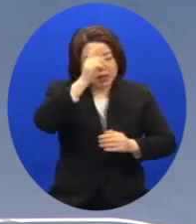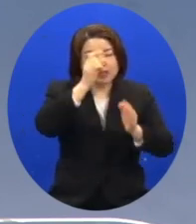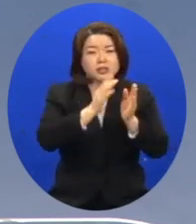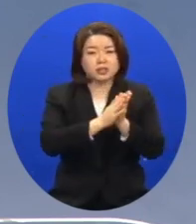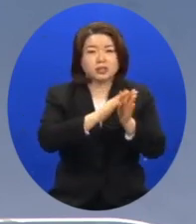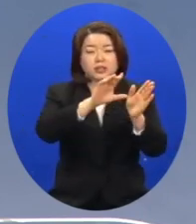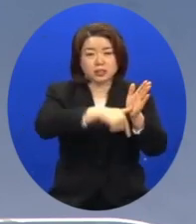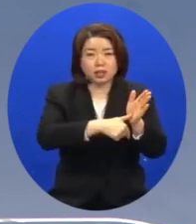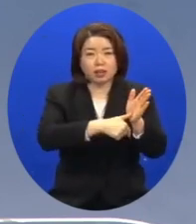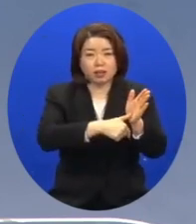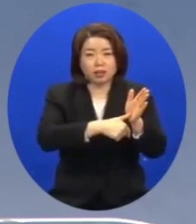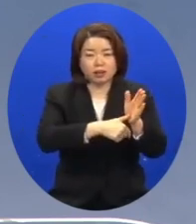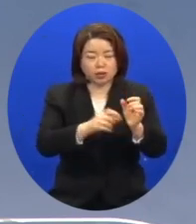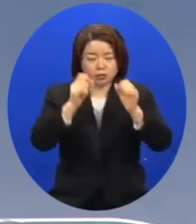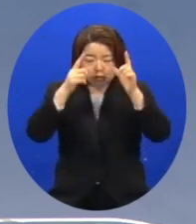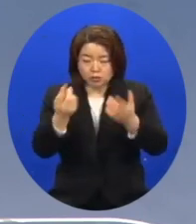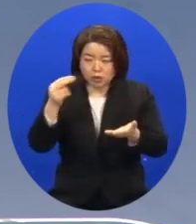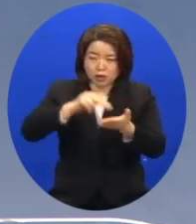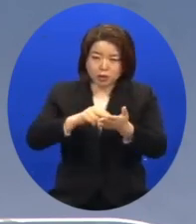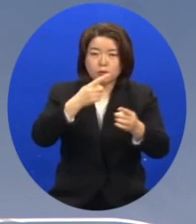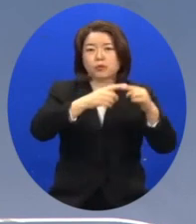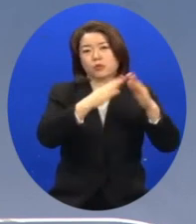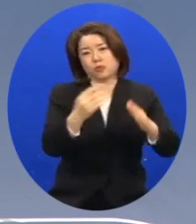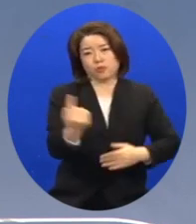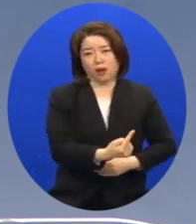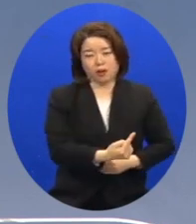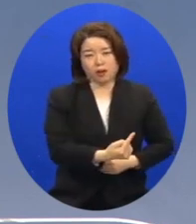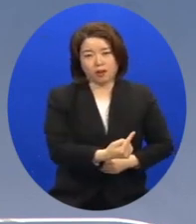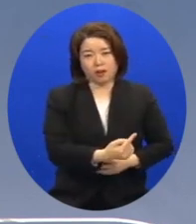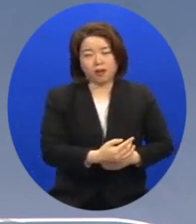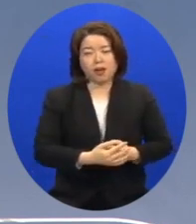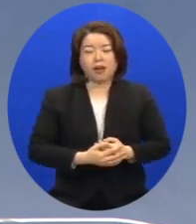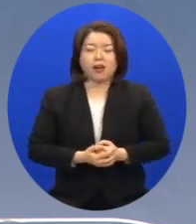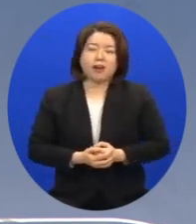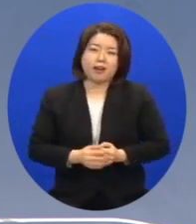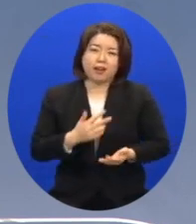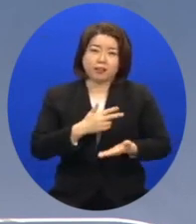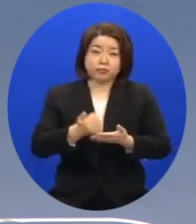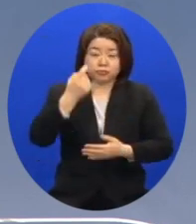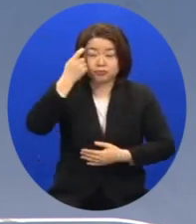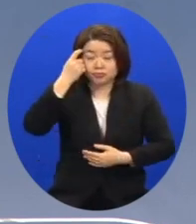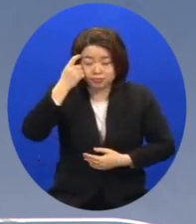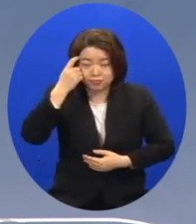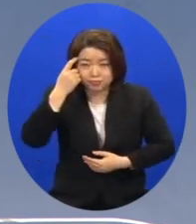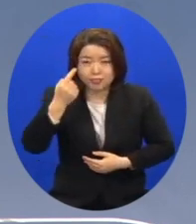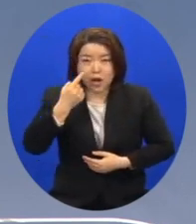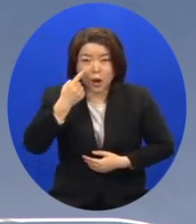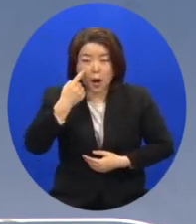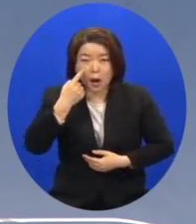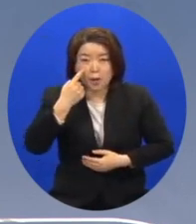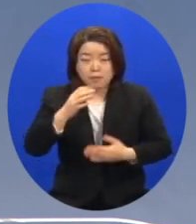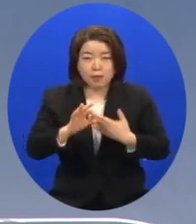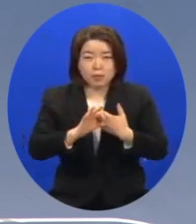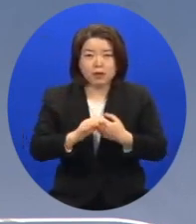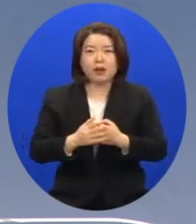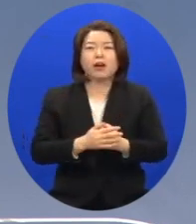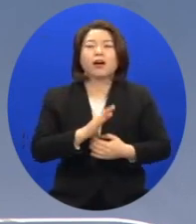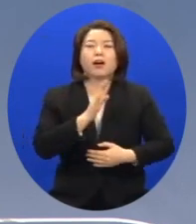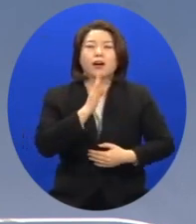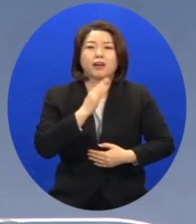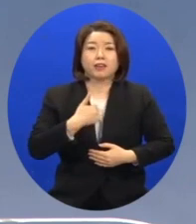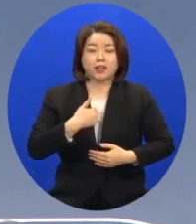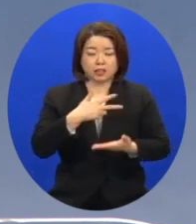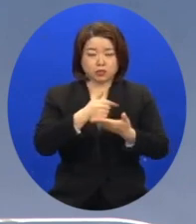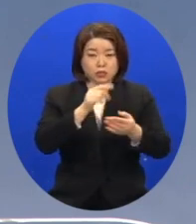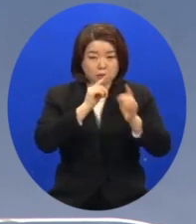일어나서 교회를 왔다는 겁니다 주님을 의식하기 시작하니까 정말 주 의 말씀을 내가 귀